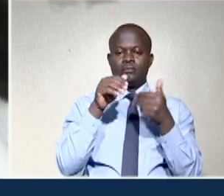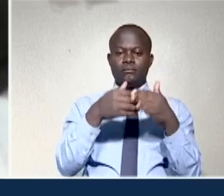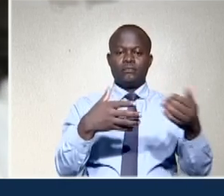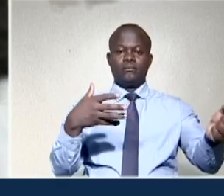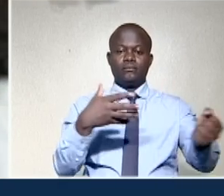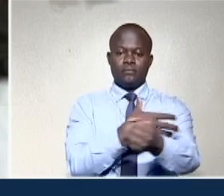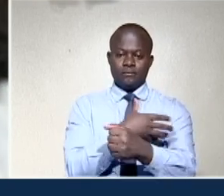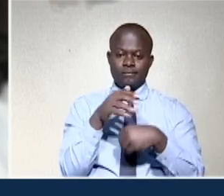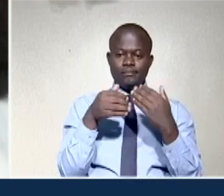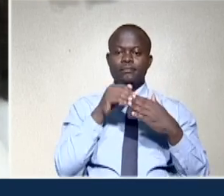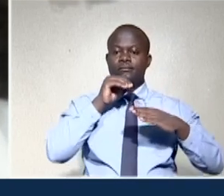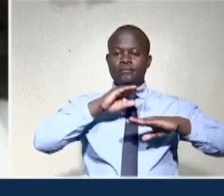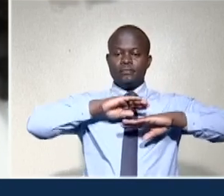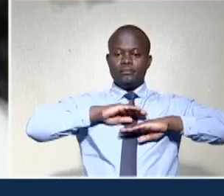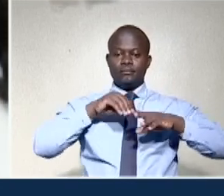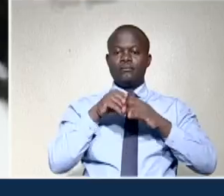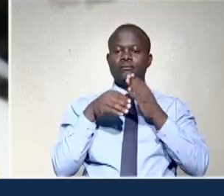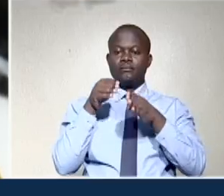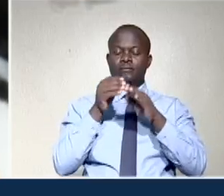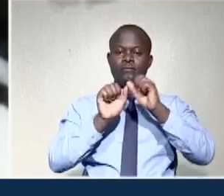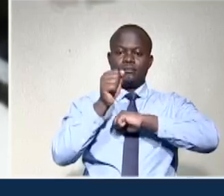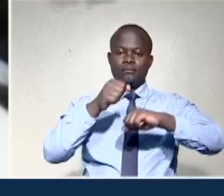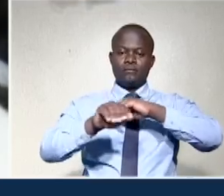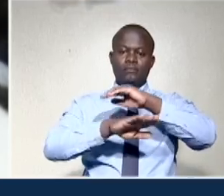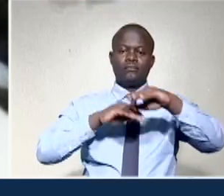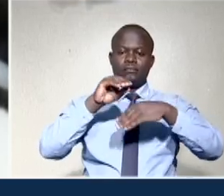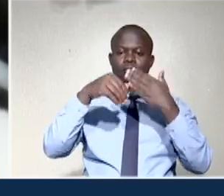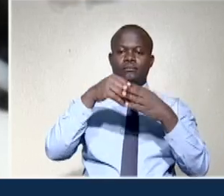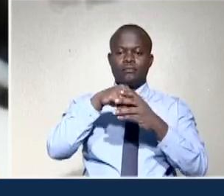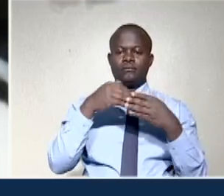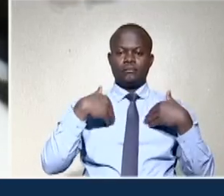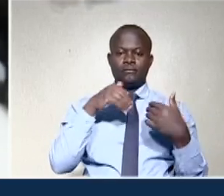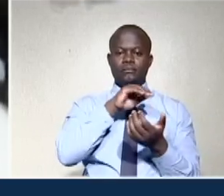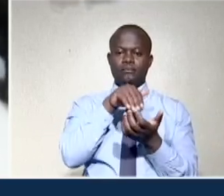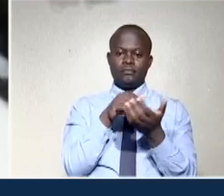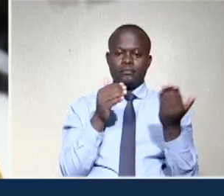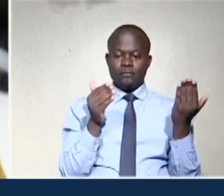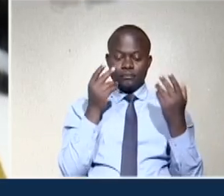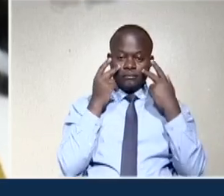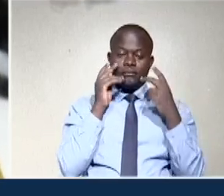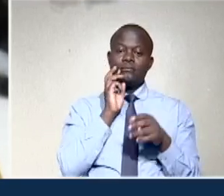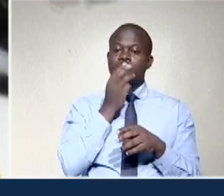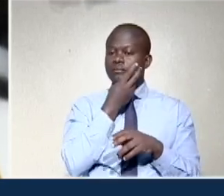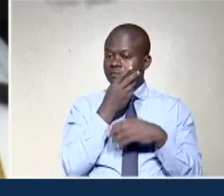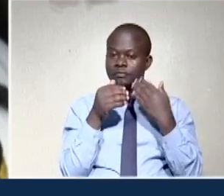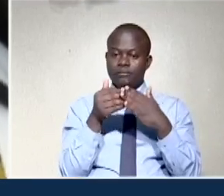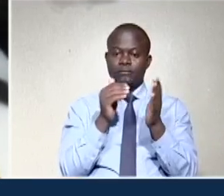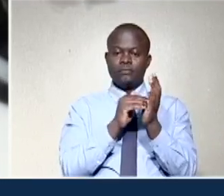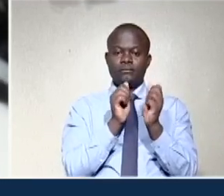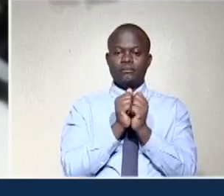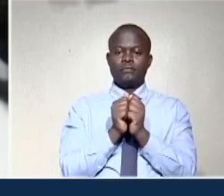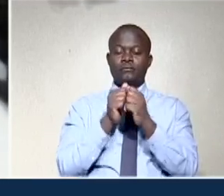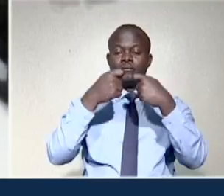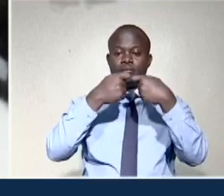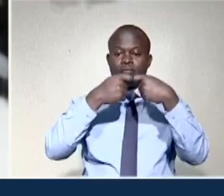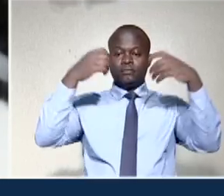cy'ubushobozi budahagije mu kubaka ibikorwa remezo birimo ibigondera buzima kubona amazi ndetse